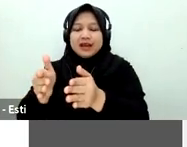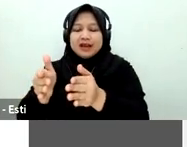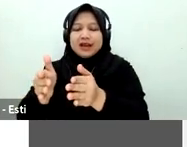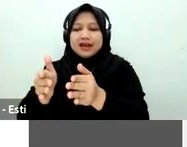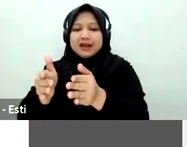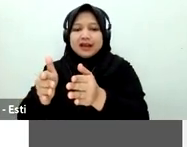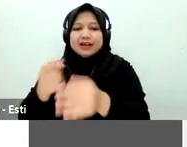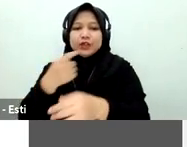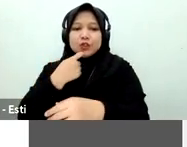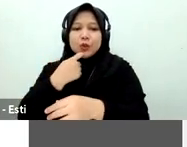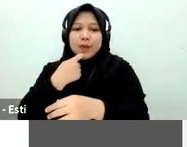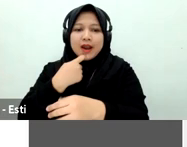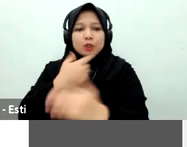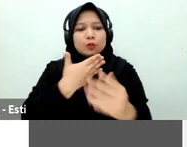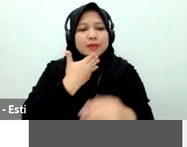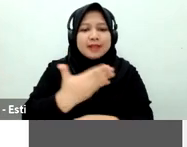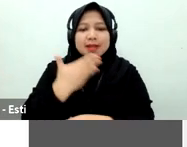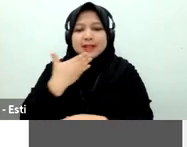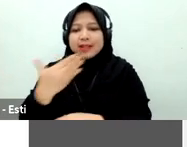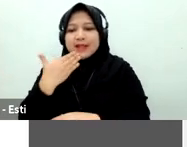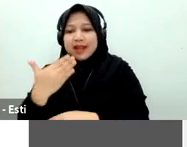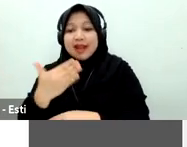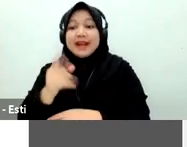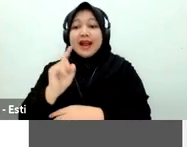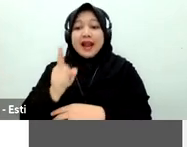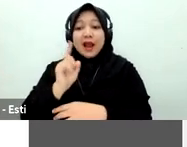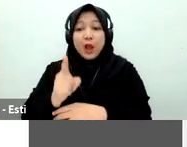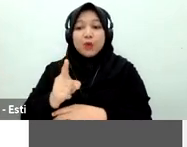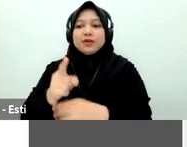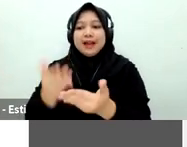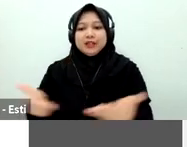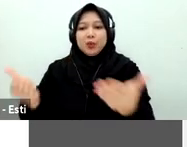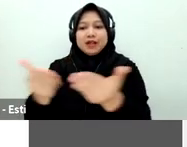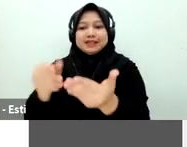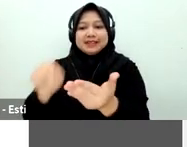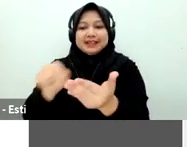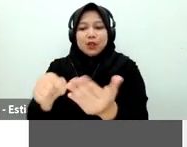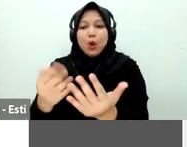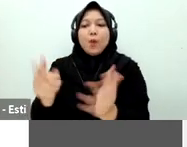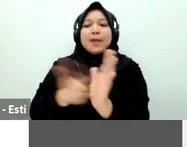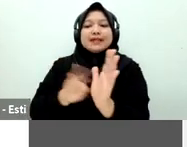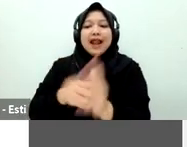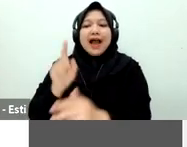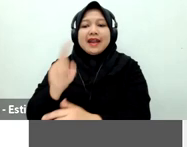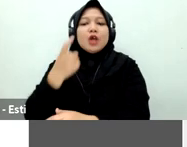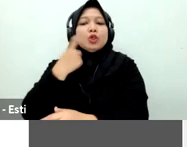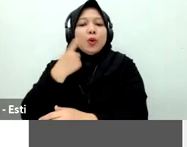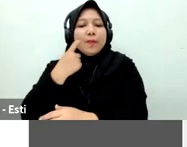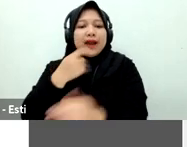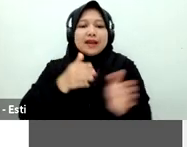ada masalah ya masyarakat yang dihadapkan ditemukan dengan badan publik tadi untuk diambil